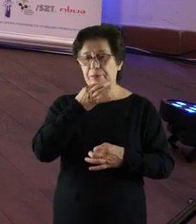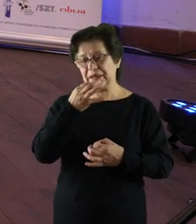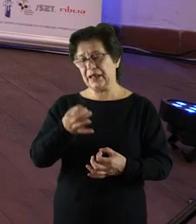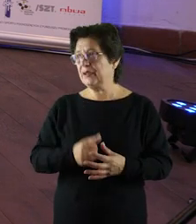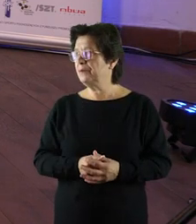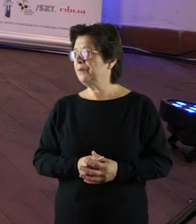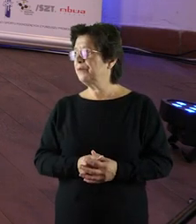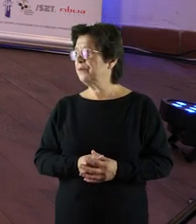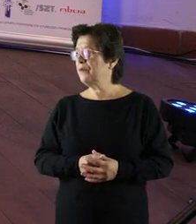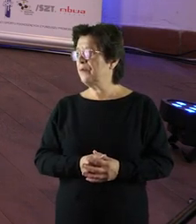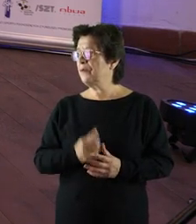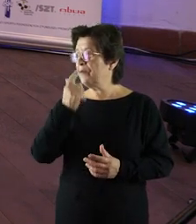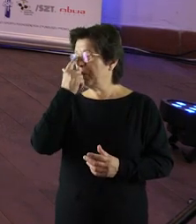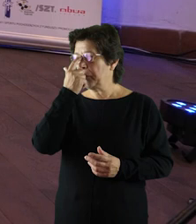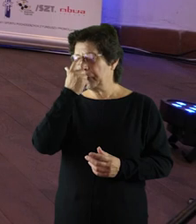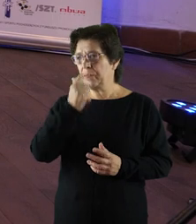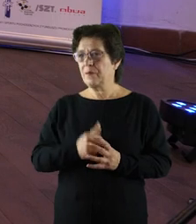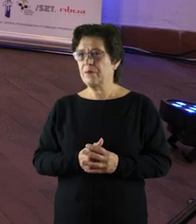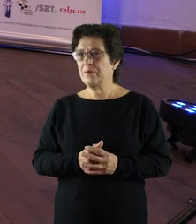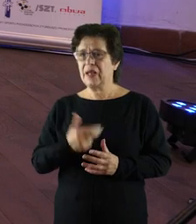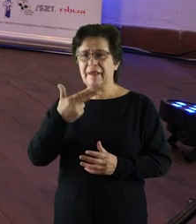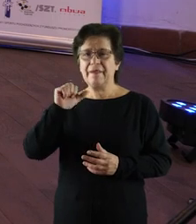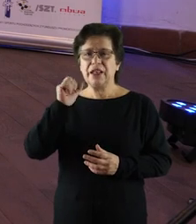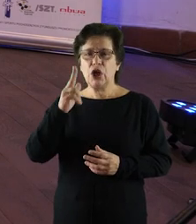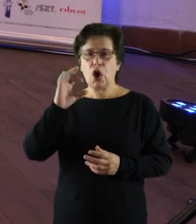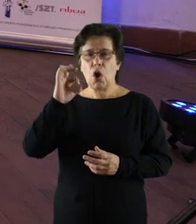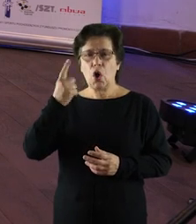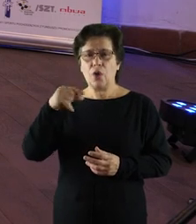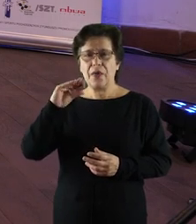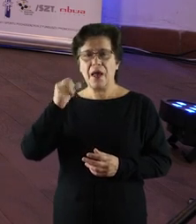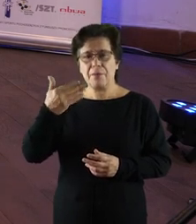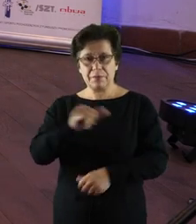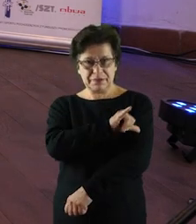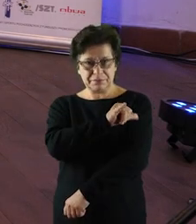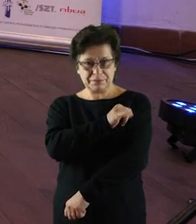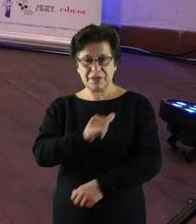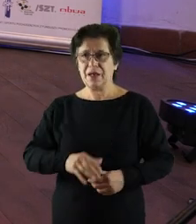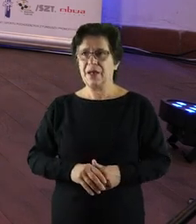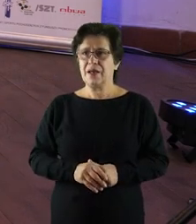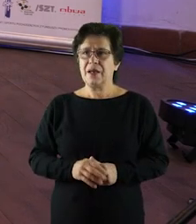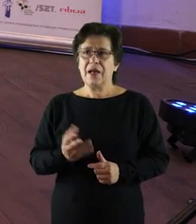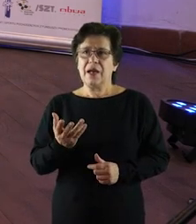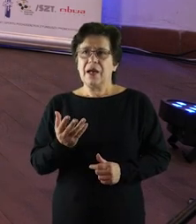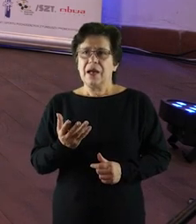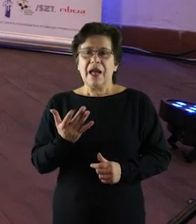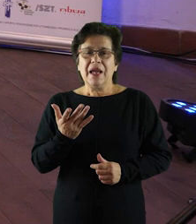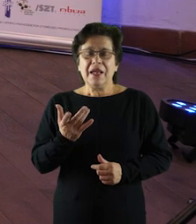I poznam teraz kolegę w czerwonej bluzie. Nikodem. No, Nikuś, proszę. A ile pani